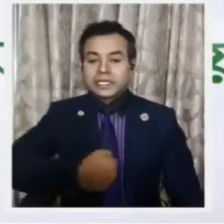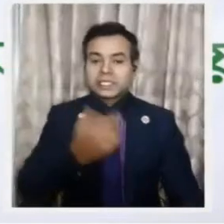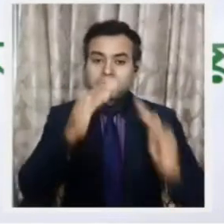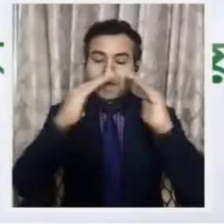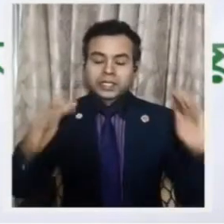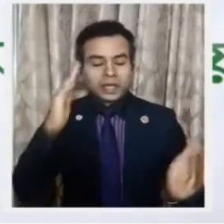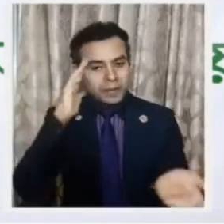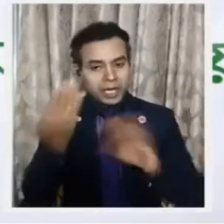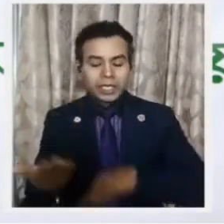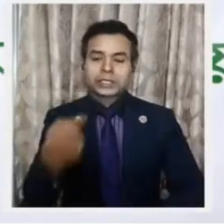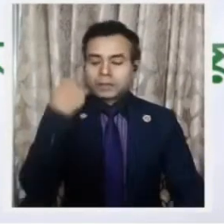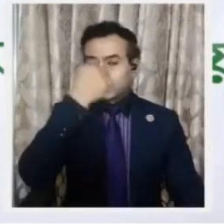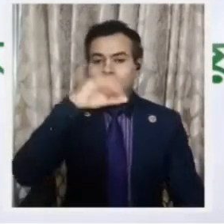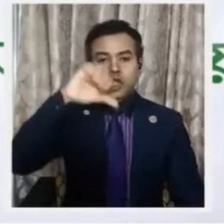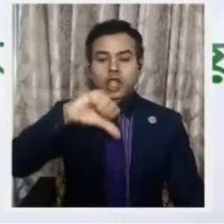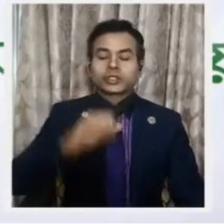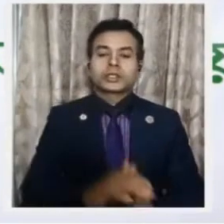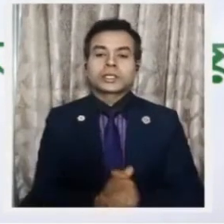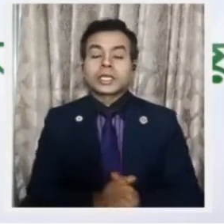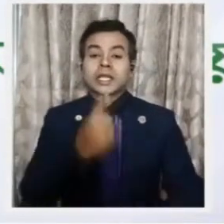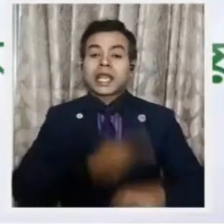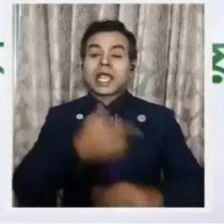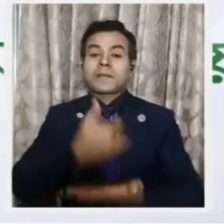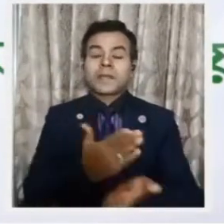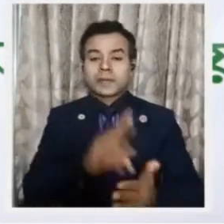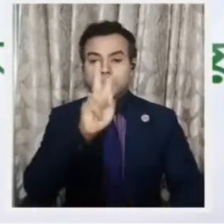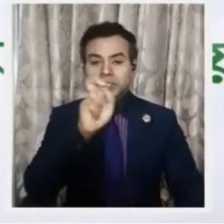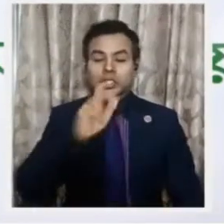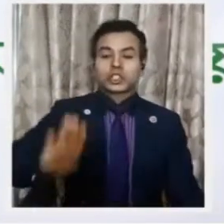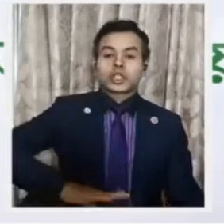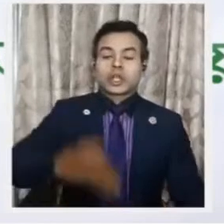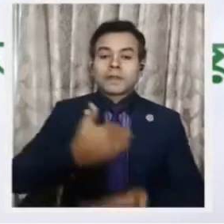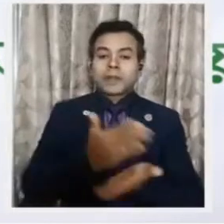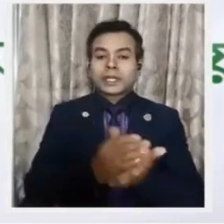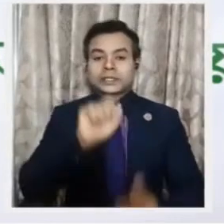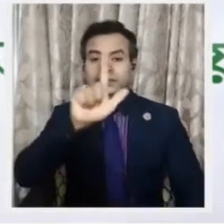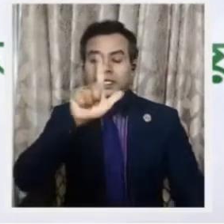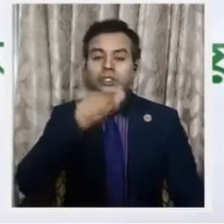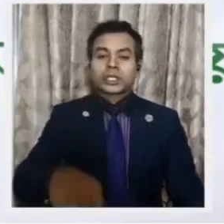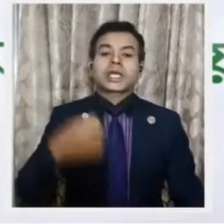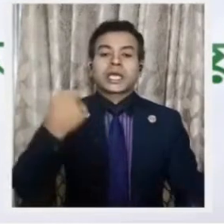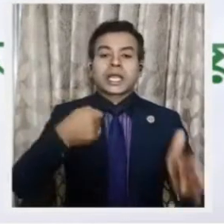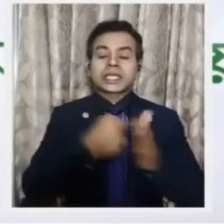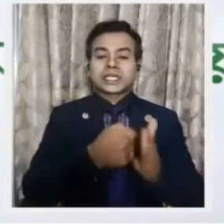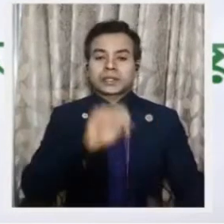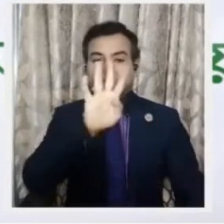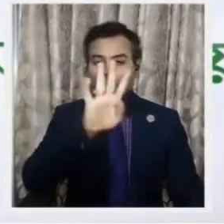71 থেকে 80 বছরের 1 জন। হাসপাতালে মারা গেছেন 28 জন এবং বাসায় মারা গেছেন 9 জন।